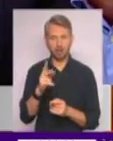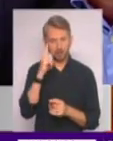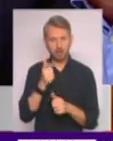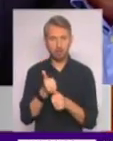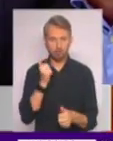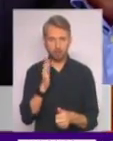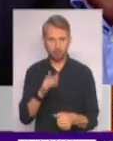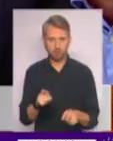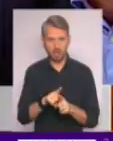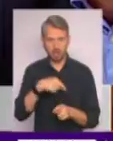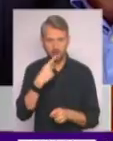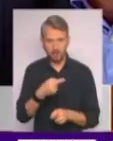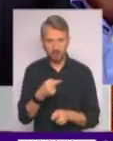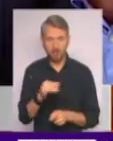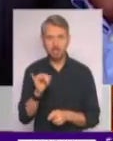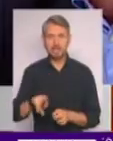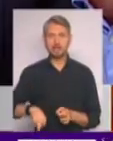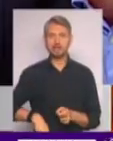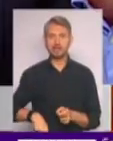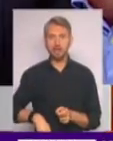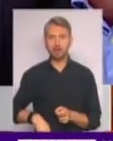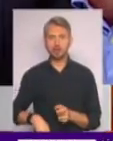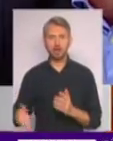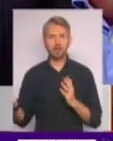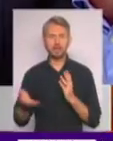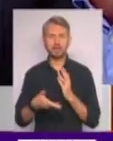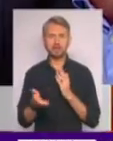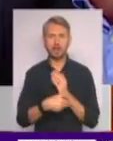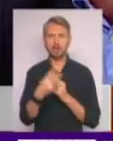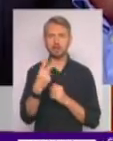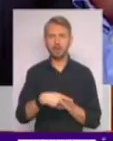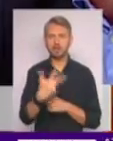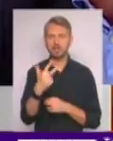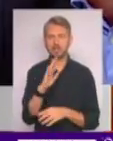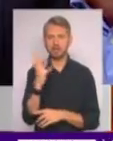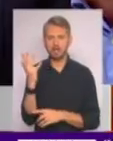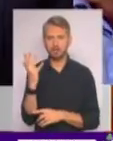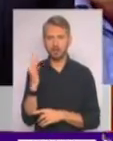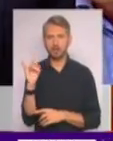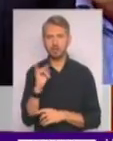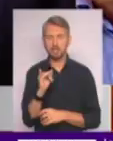так говорить. И директор срезает 23 дерева.